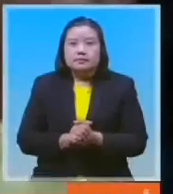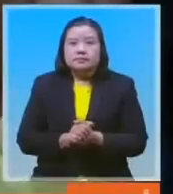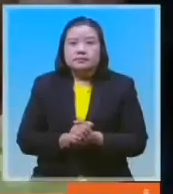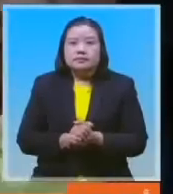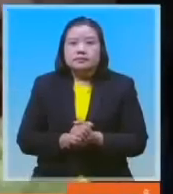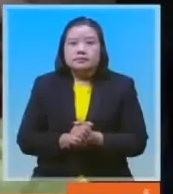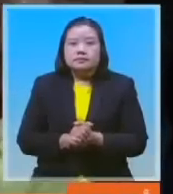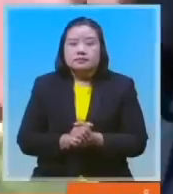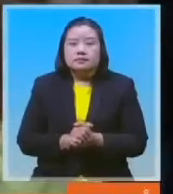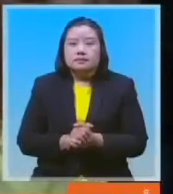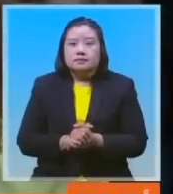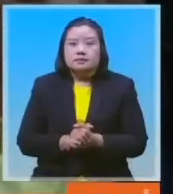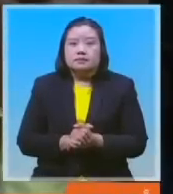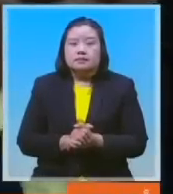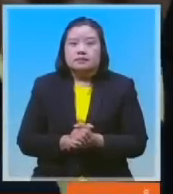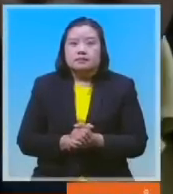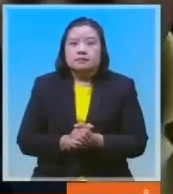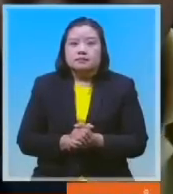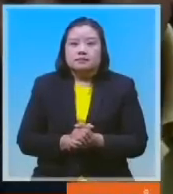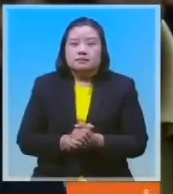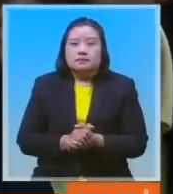สองสามสี่ครับ